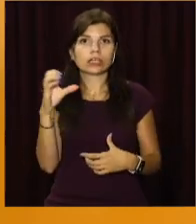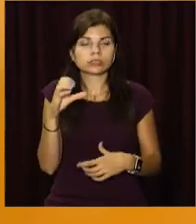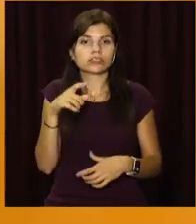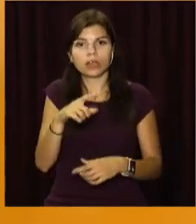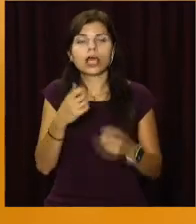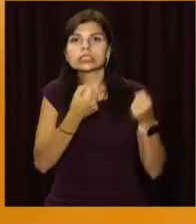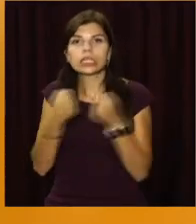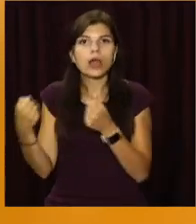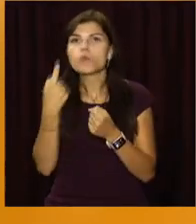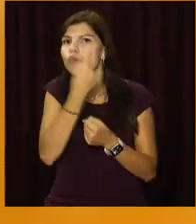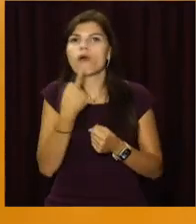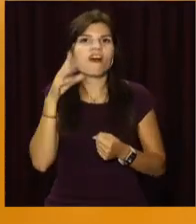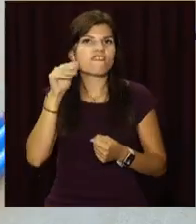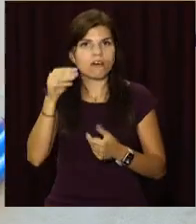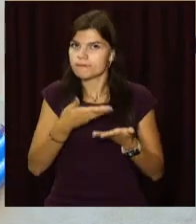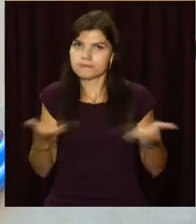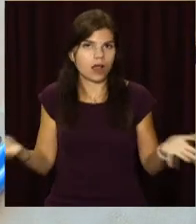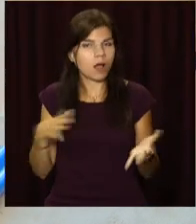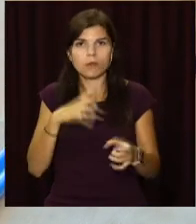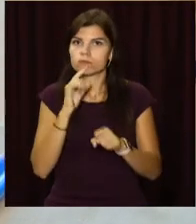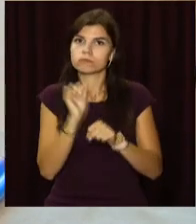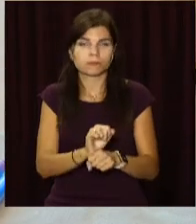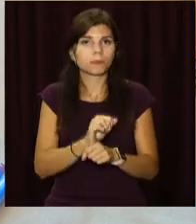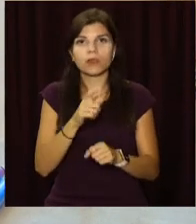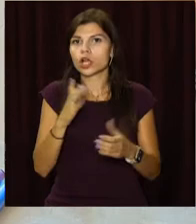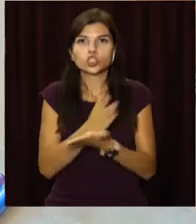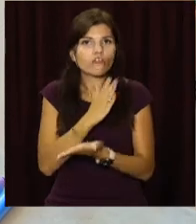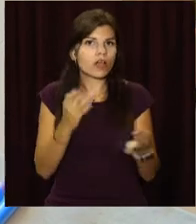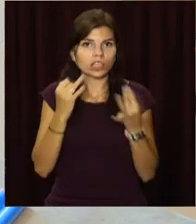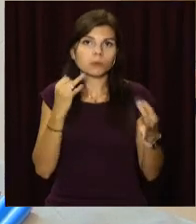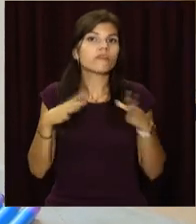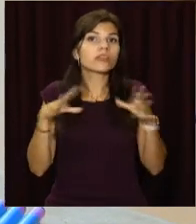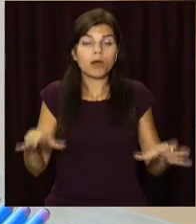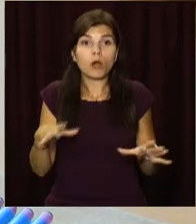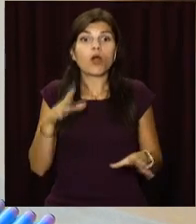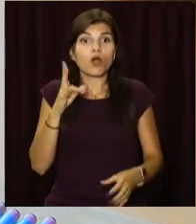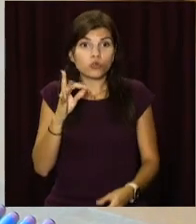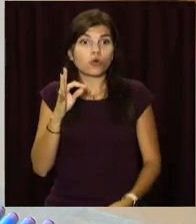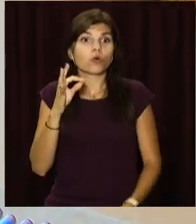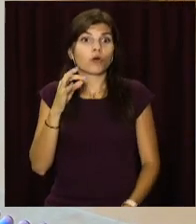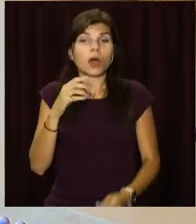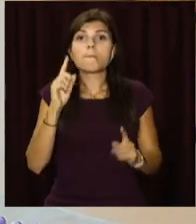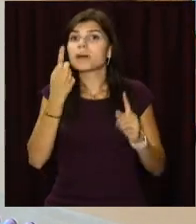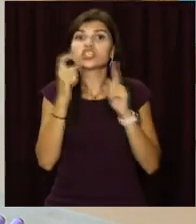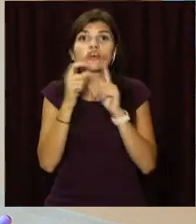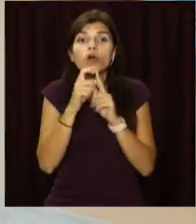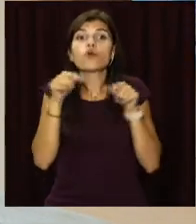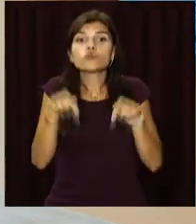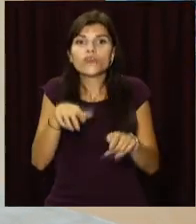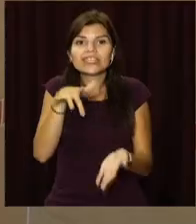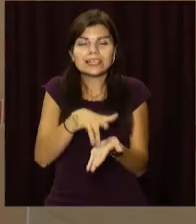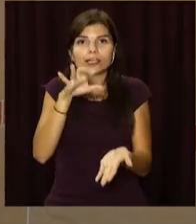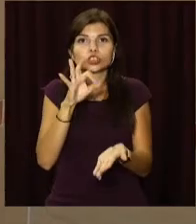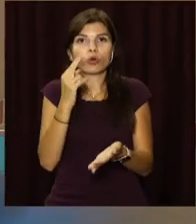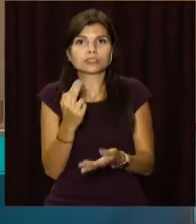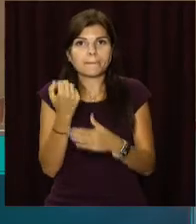розвитку. Каже, він взагалі не розмовляв, хоча вже й мав. Свої перші слова вимовив тут, у Центрі соціальної підтримки дітей та сімей.